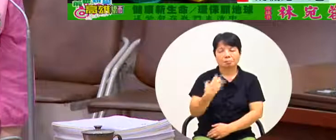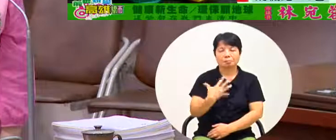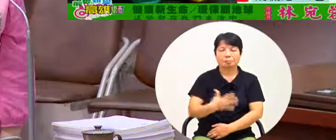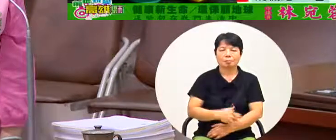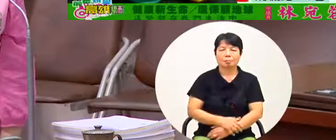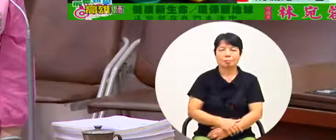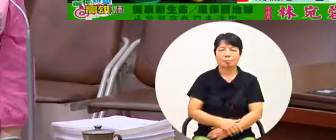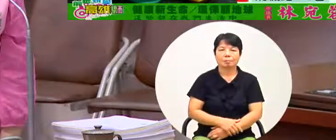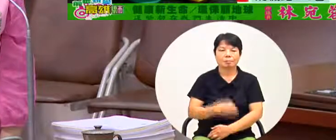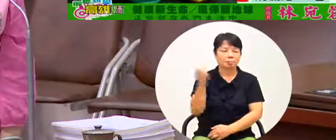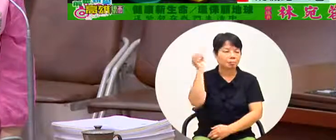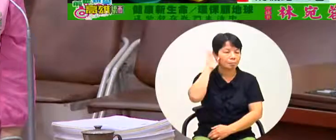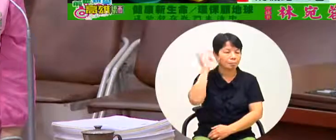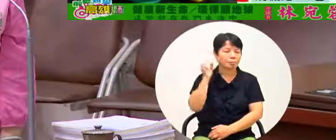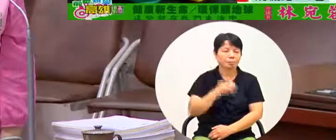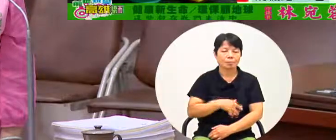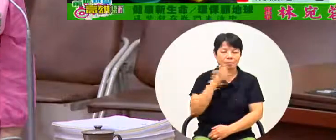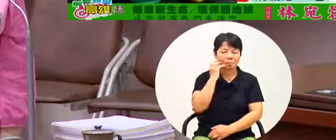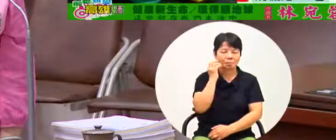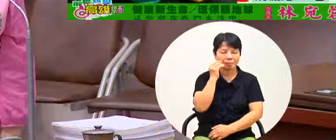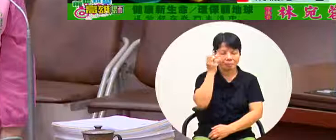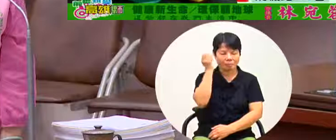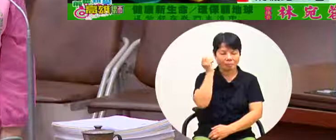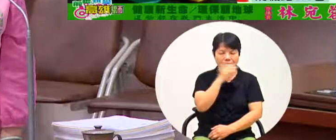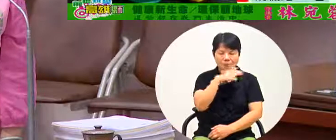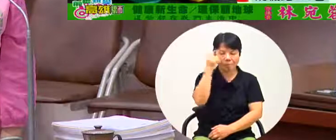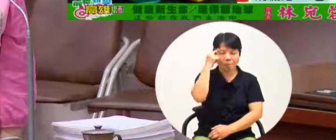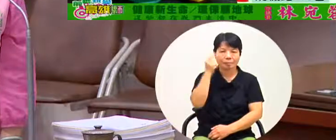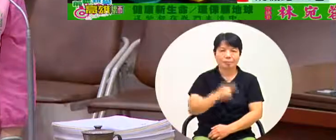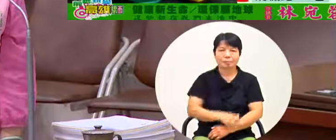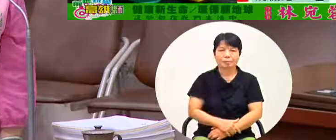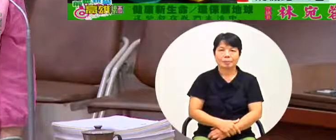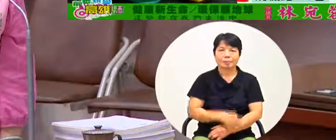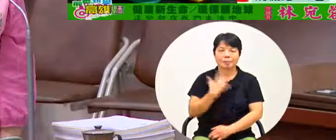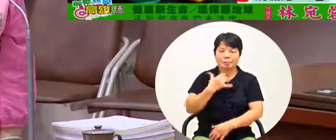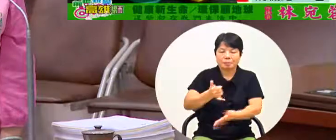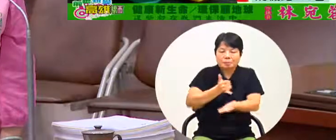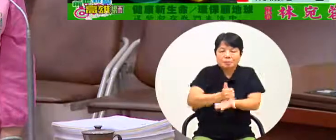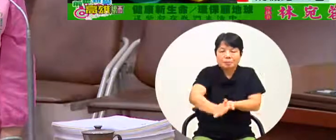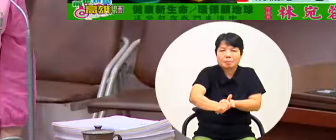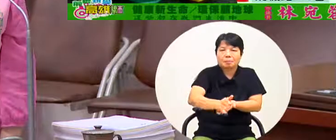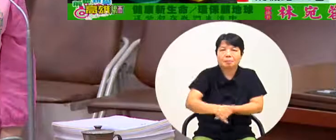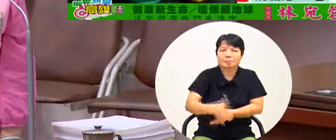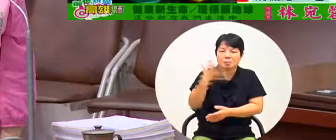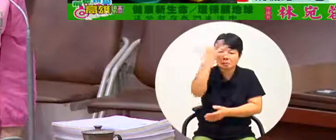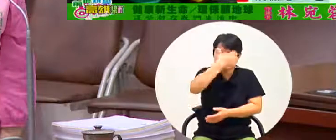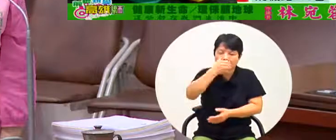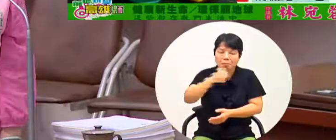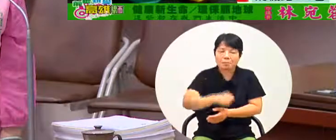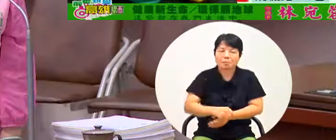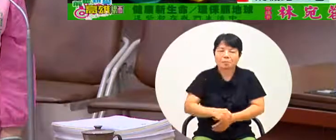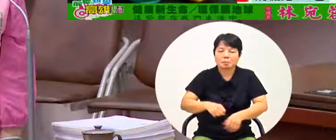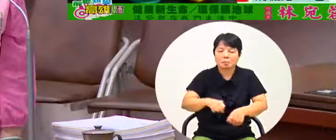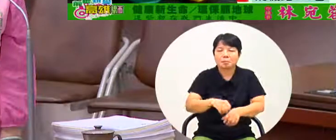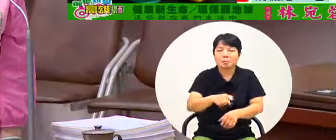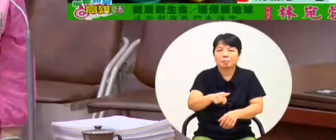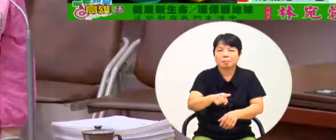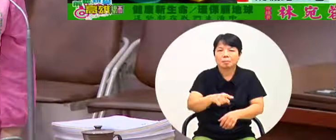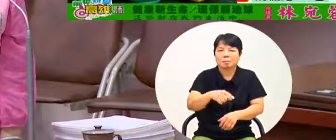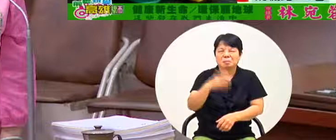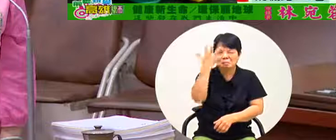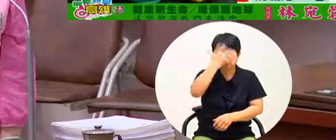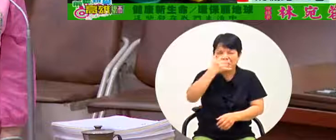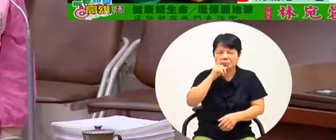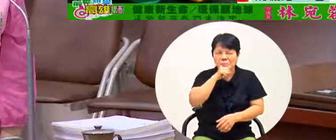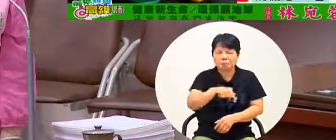哈、哦。那你看，啊，这个溜滑梯呀、啊，老旧不堪呐、啊，溜滑梯，好、哦，当然我们也很谢谢阳光处